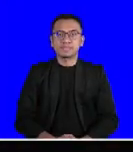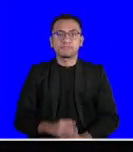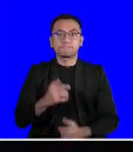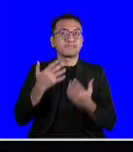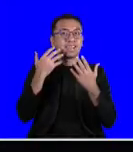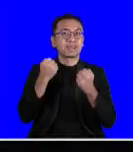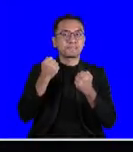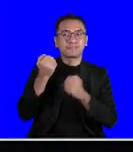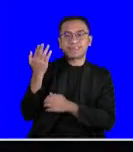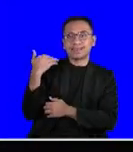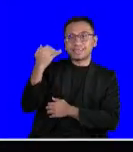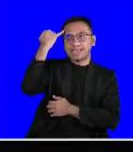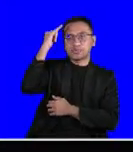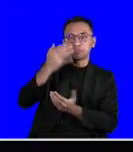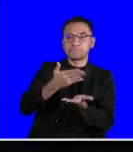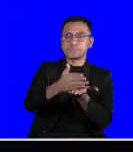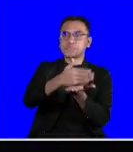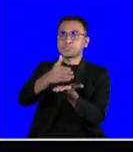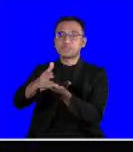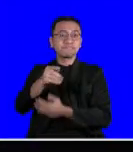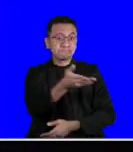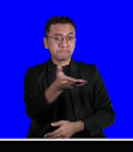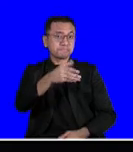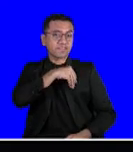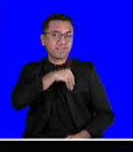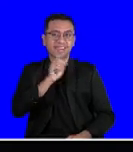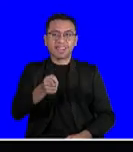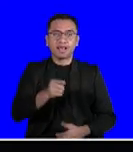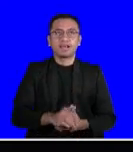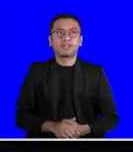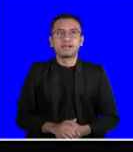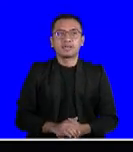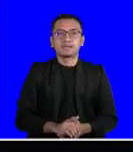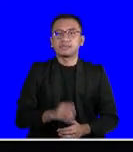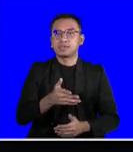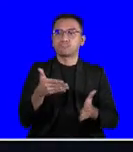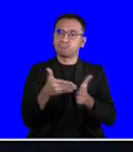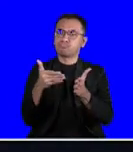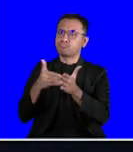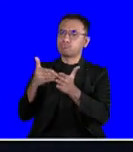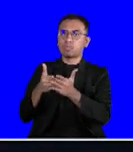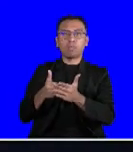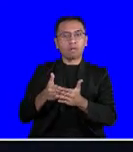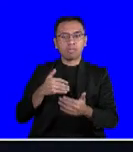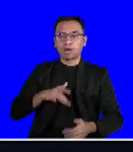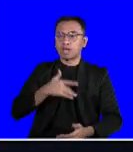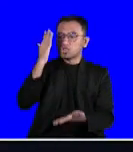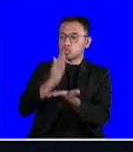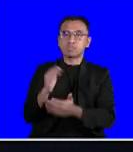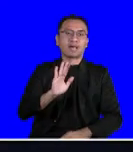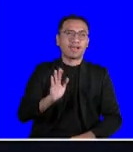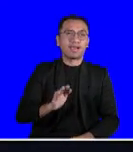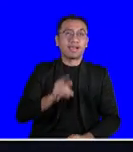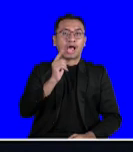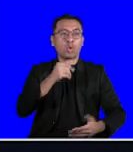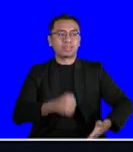Semoga pengetahuan yang saya bagikan bermanfaat bagi Anda. Rintangan tidak boleh menghentikan Anda. Jika Anda terhalang tembok,